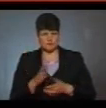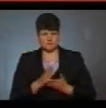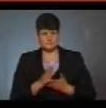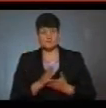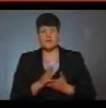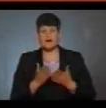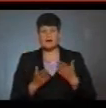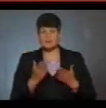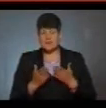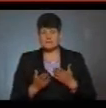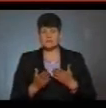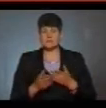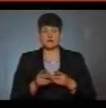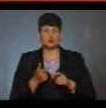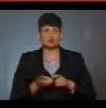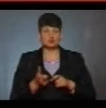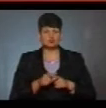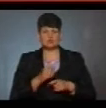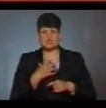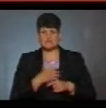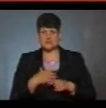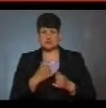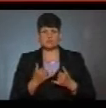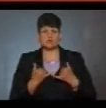що дуже важливо для